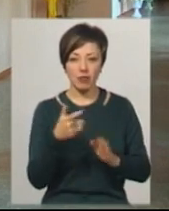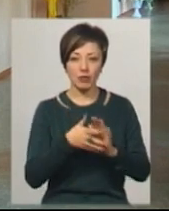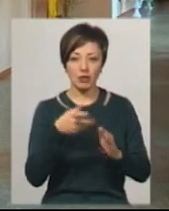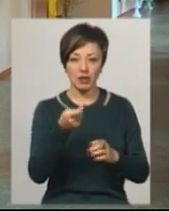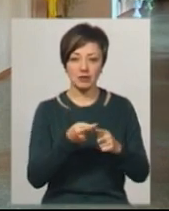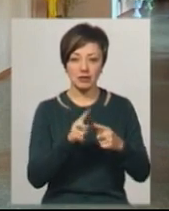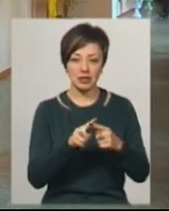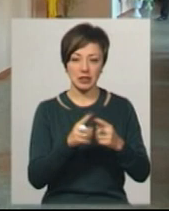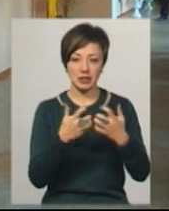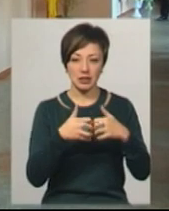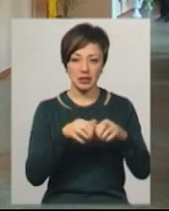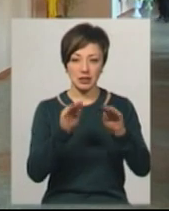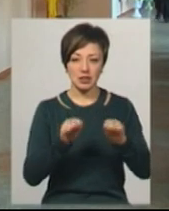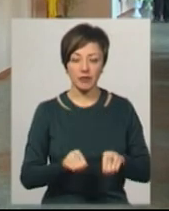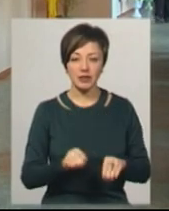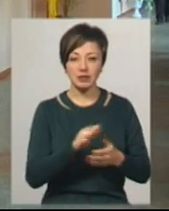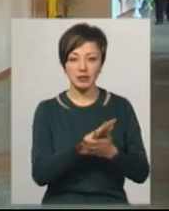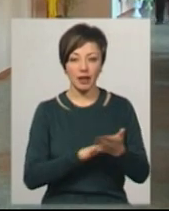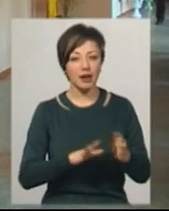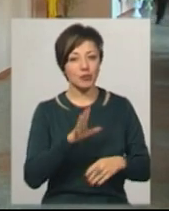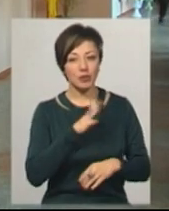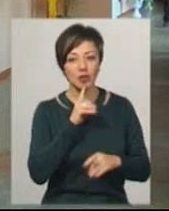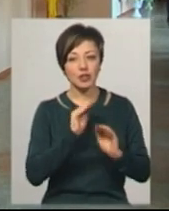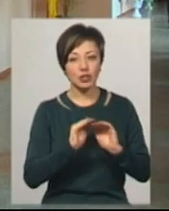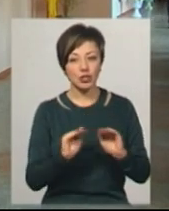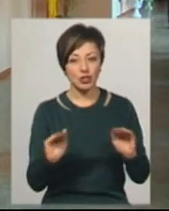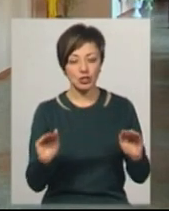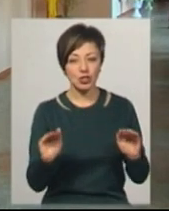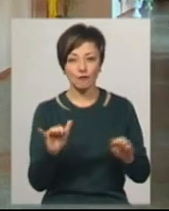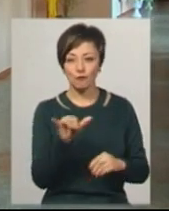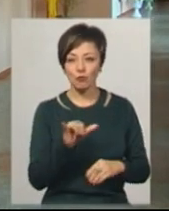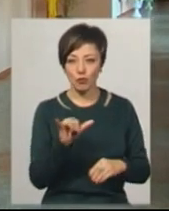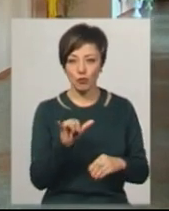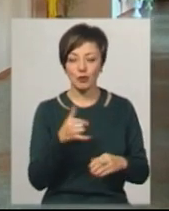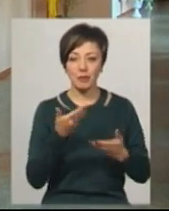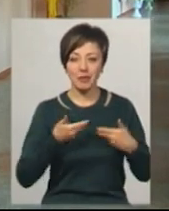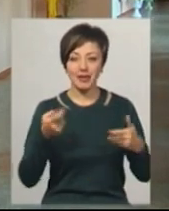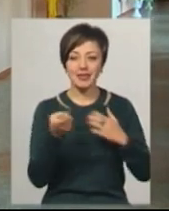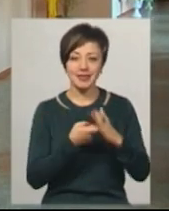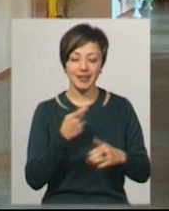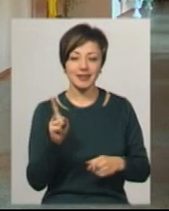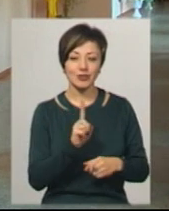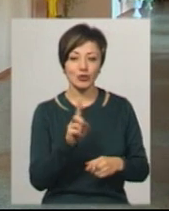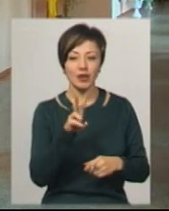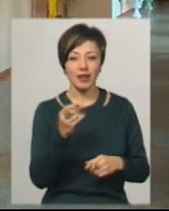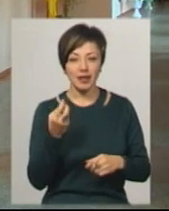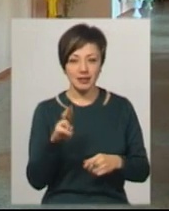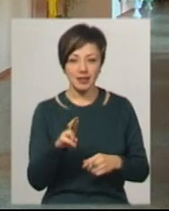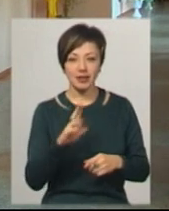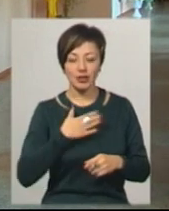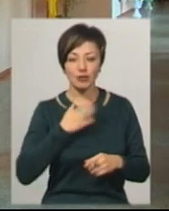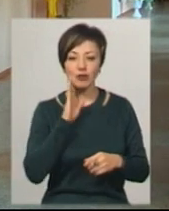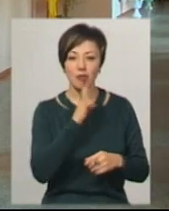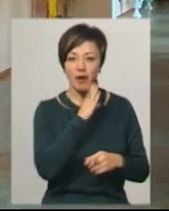ці цифри, і надалі була тиша. Ну і в суботу саме ми дізналися про те, що саме Леся Шевчук, наша